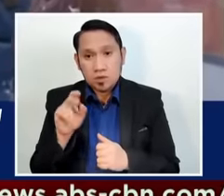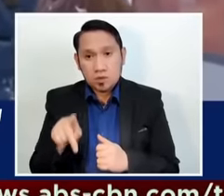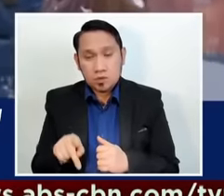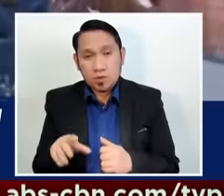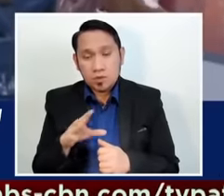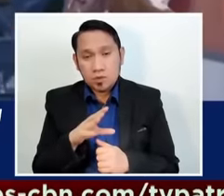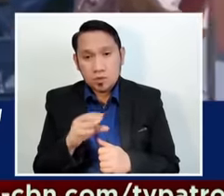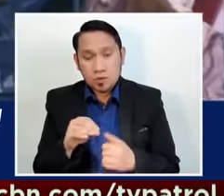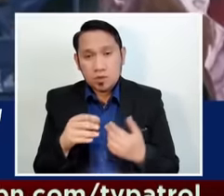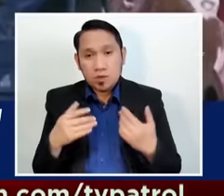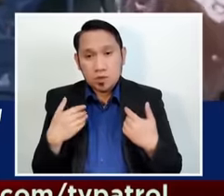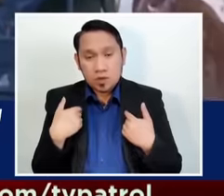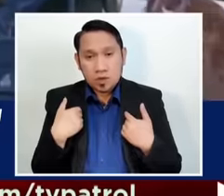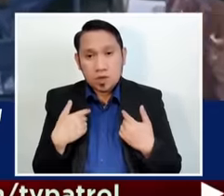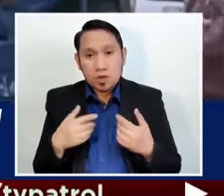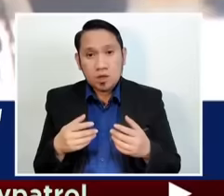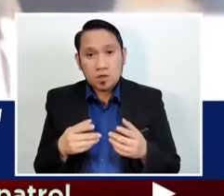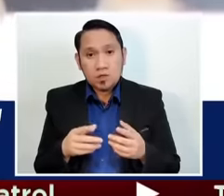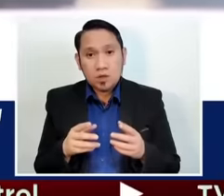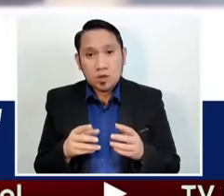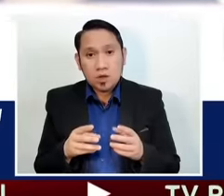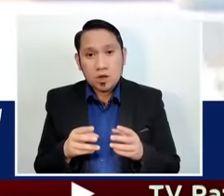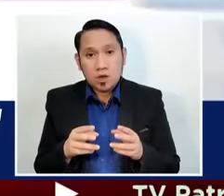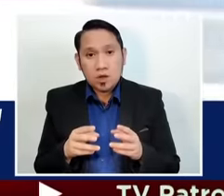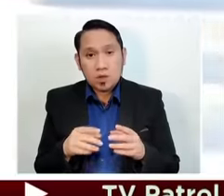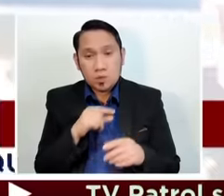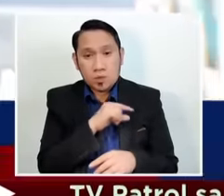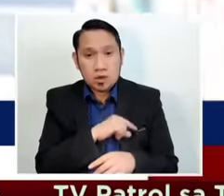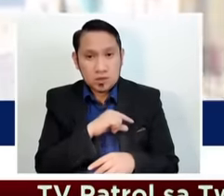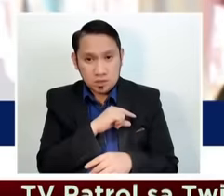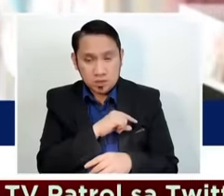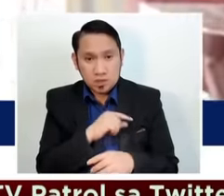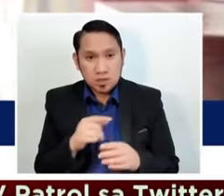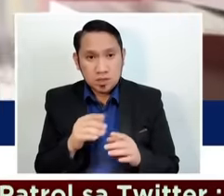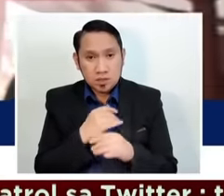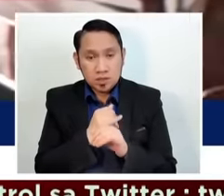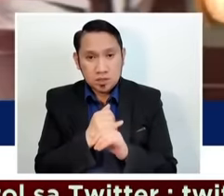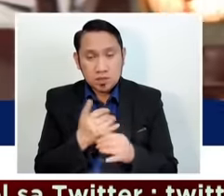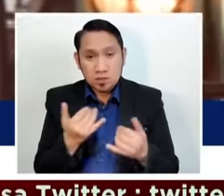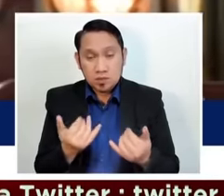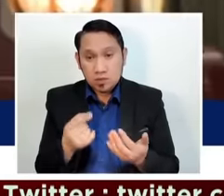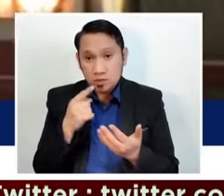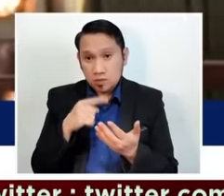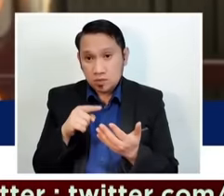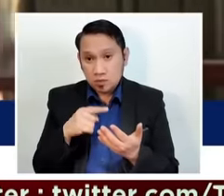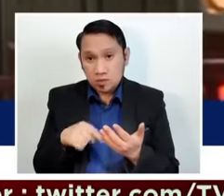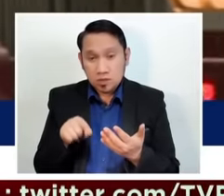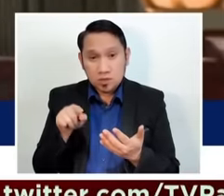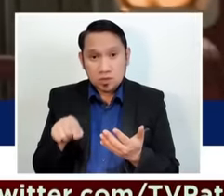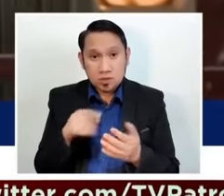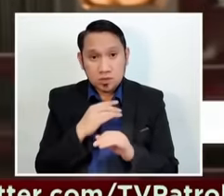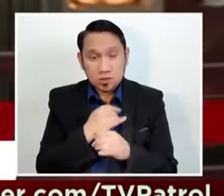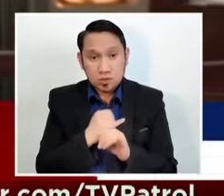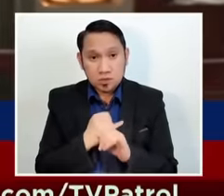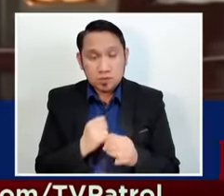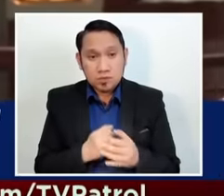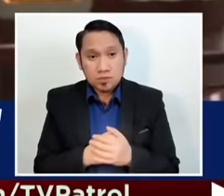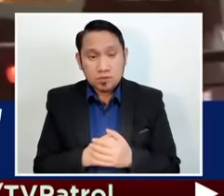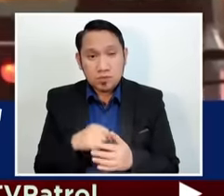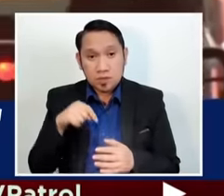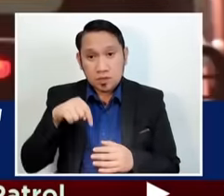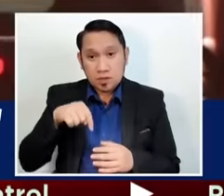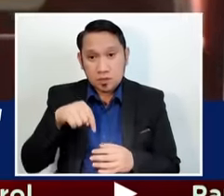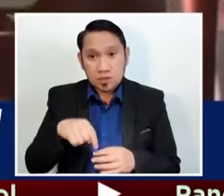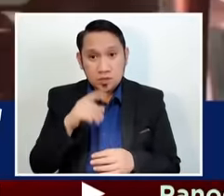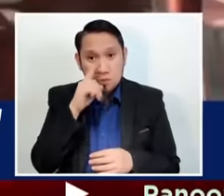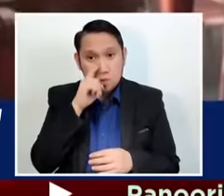may roadworthy na sasakyan. Dito masusing ini-inspeksyon ang mga kritikal na bahagi ng mga sasakyan. Dito sa tradisyonal